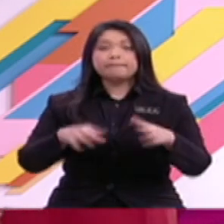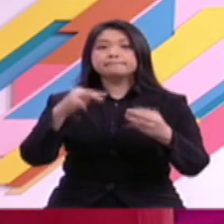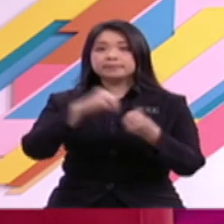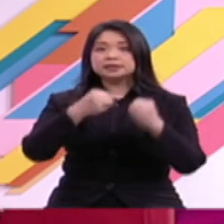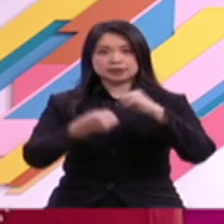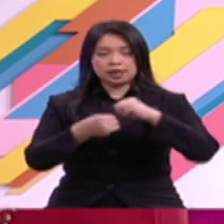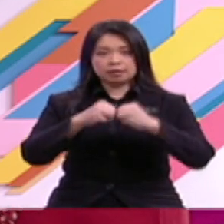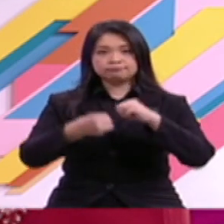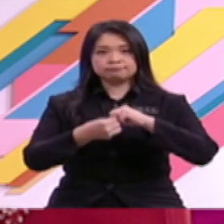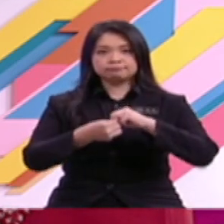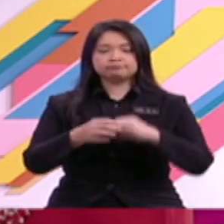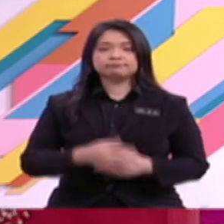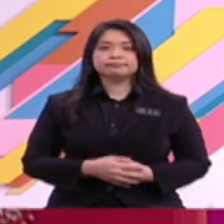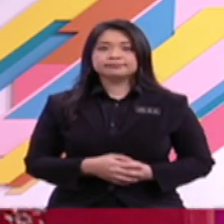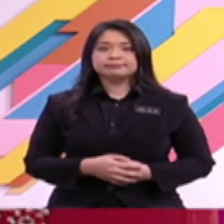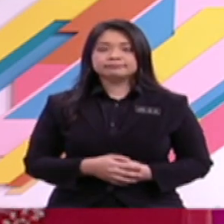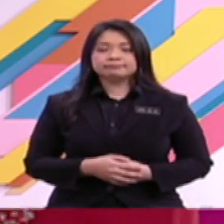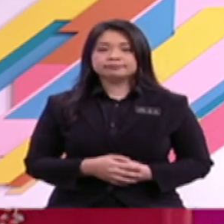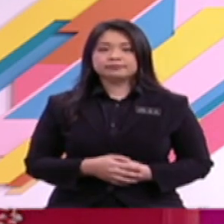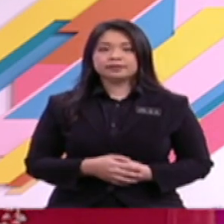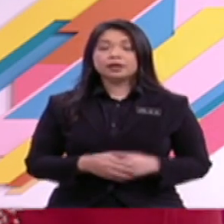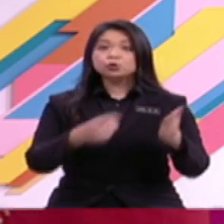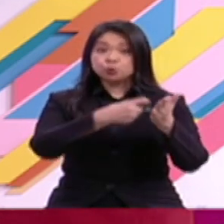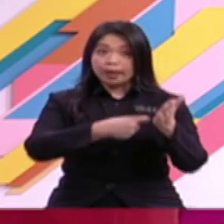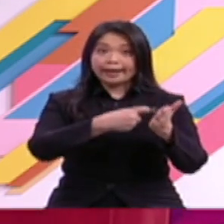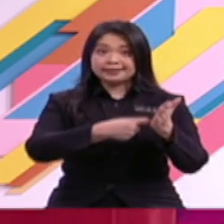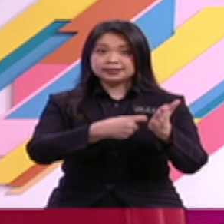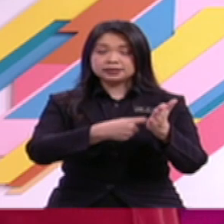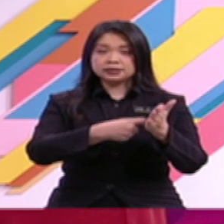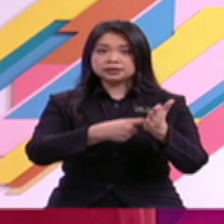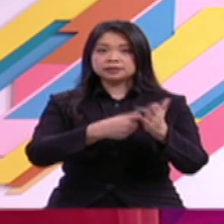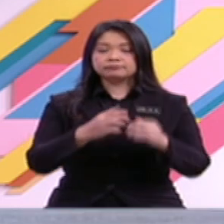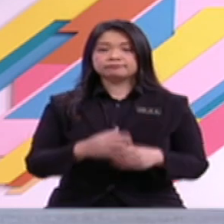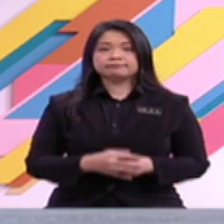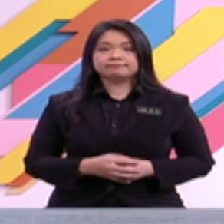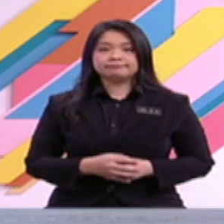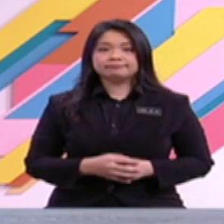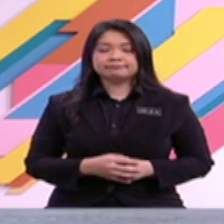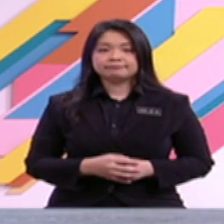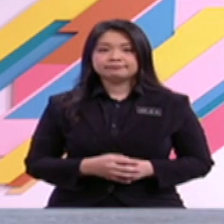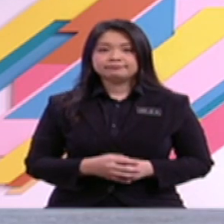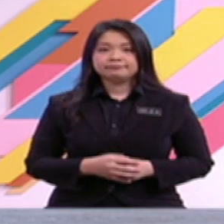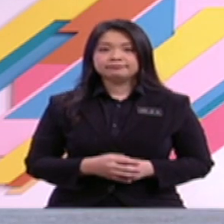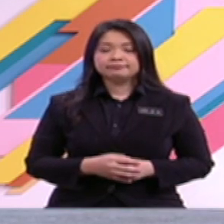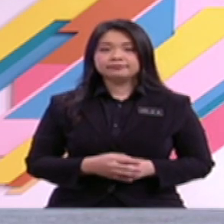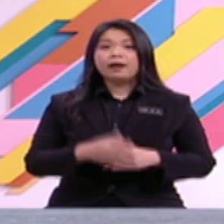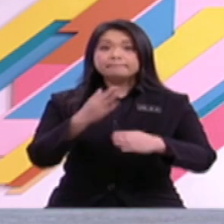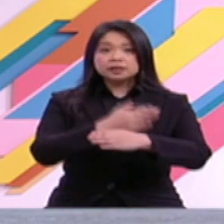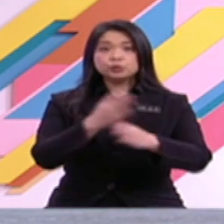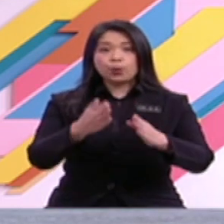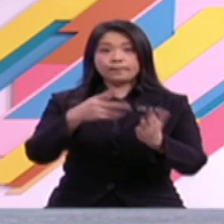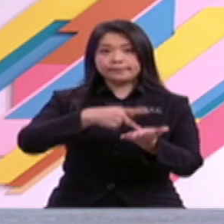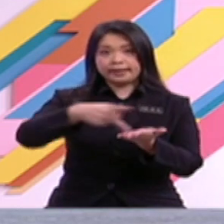dengan keadaan ekonomi tadi oke Ini Cukai binabudjkt tolong jika nyala boleh chikungunya satu bentuk